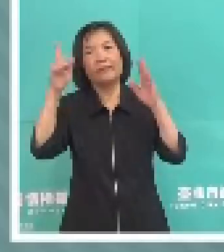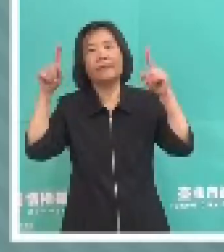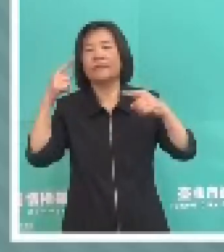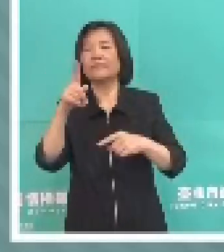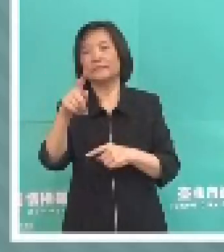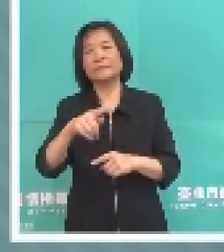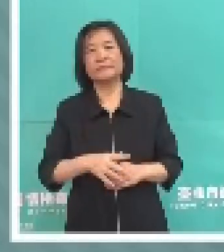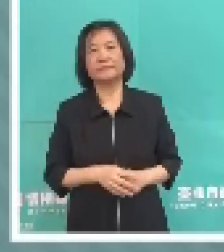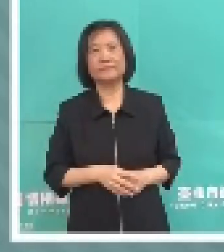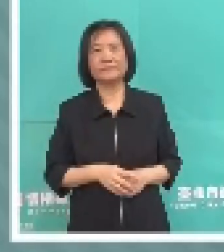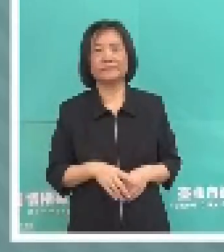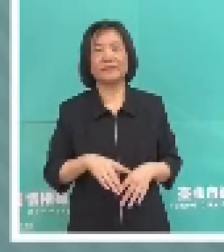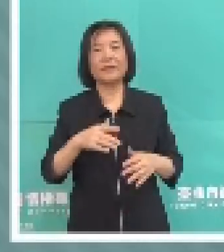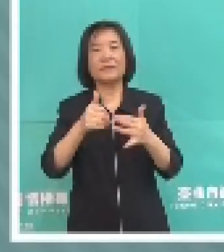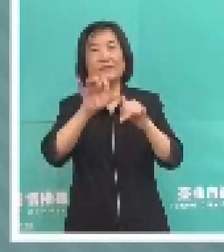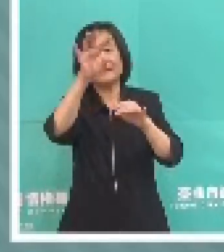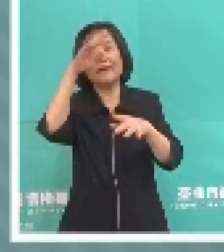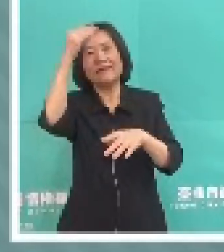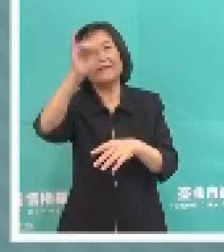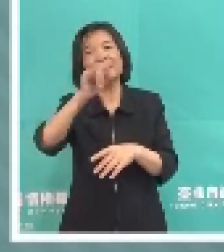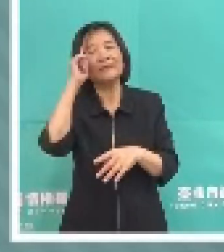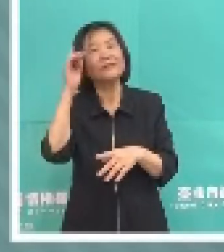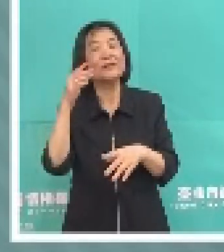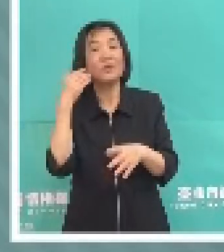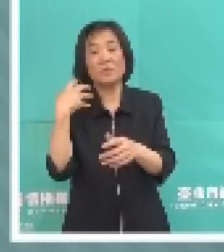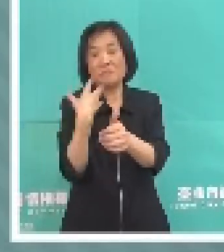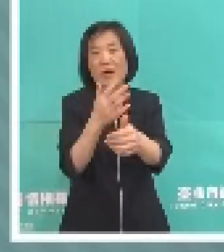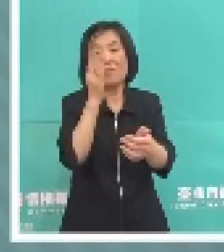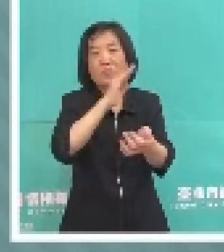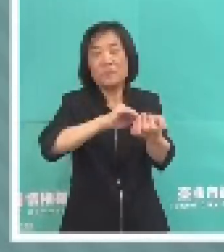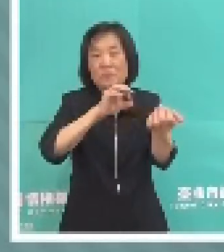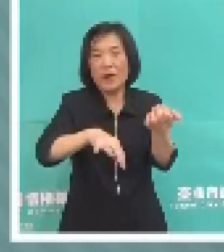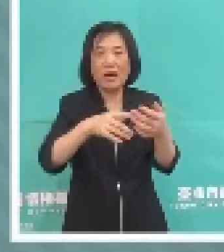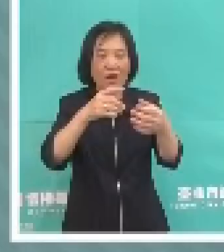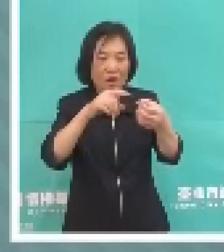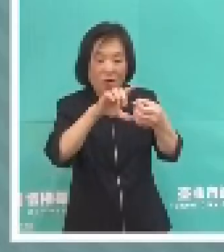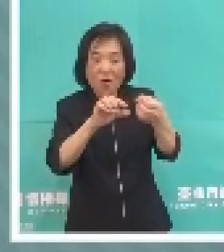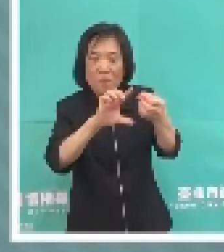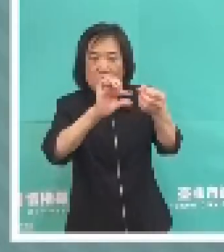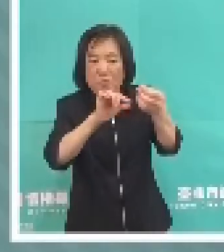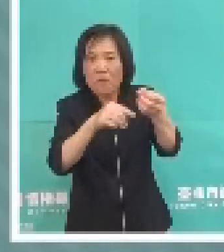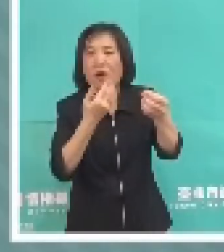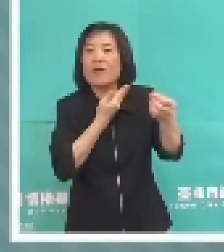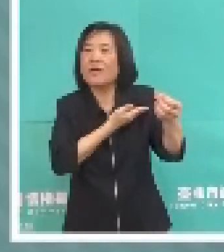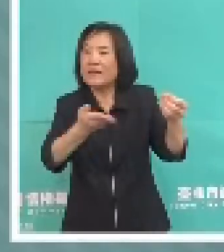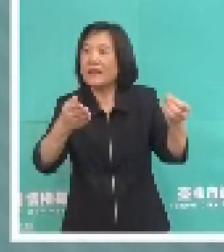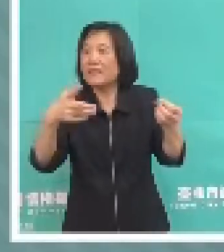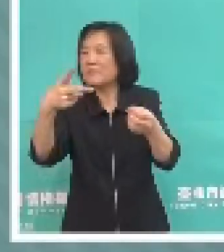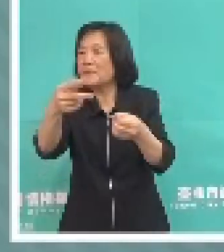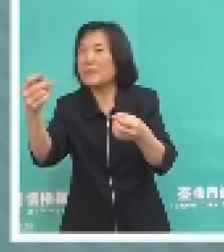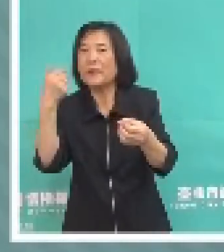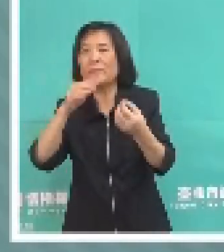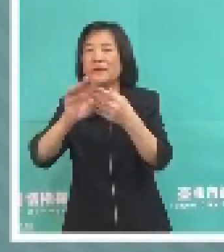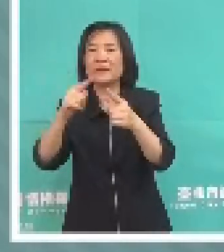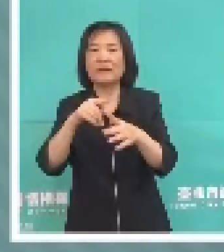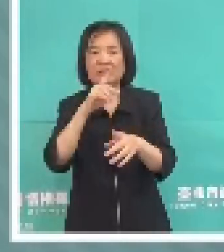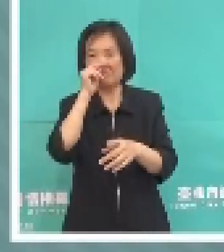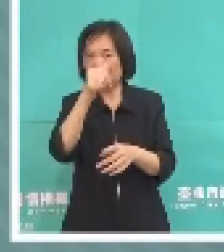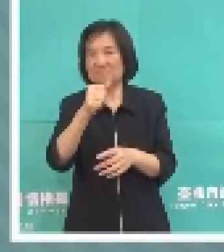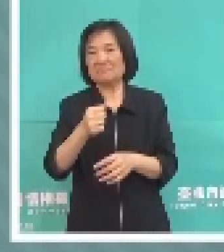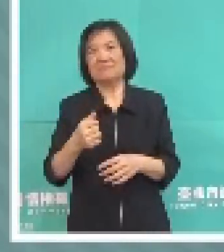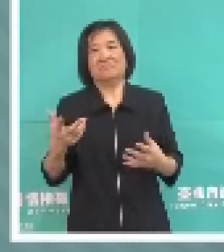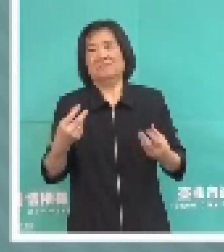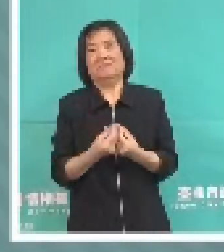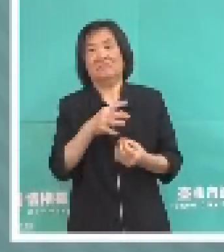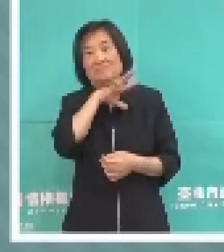民进党立委高嘉瑜批评授权基层诊所使用残征，恐怕会造成特权疫苗，请问市长怎么看？ 其